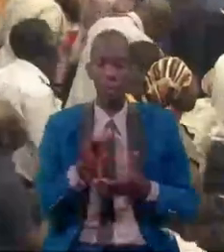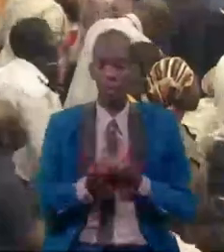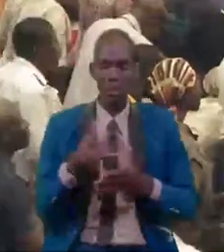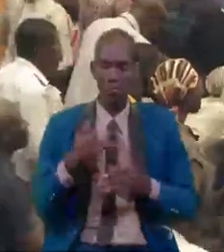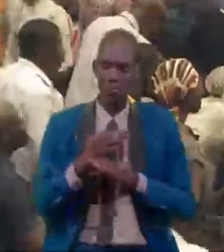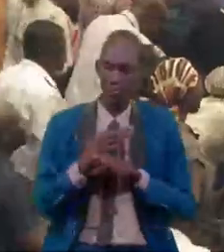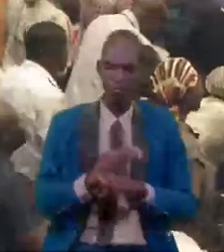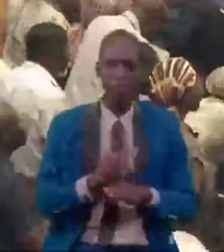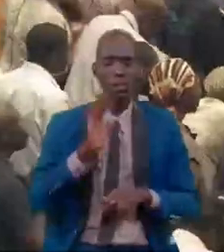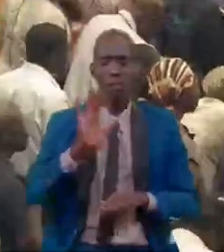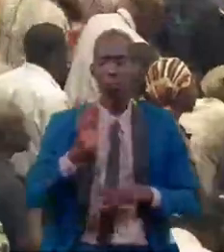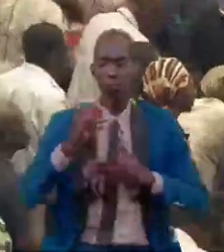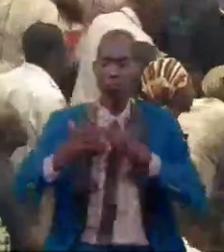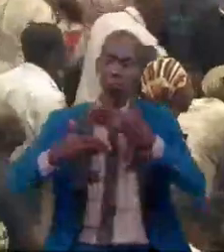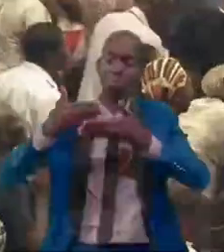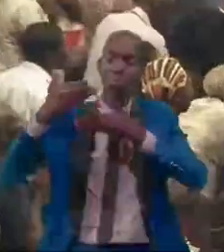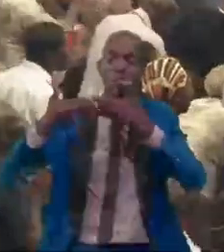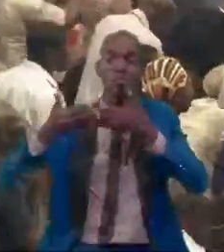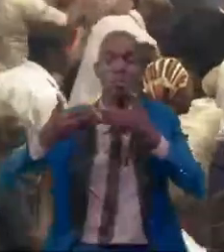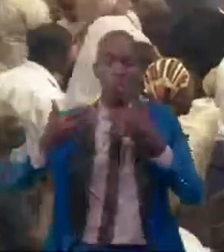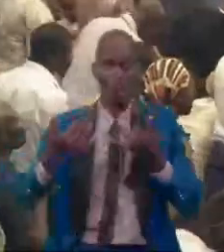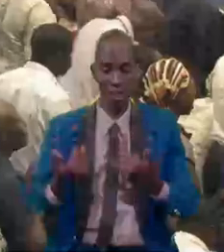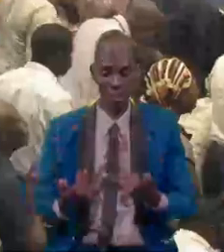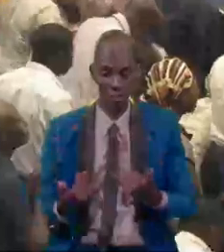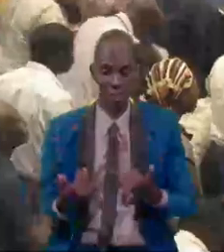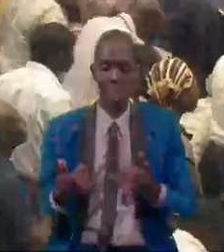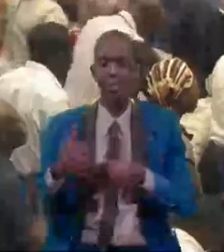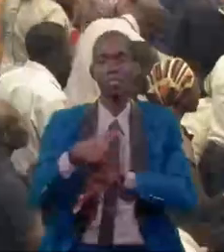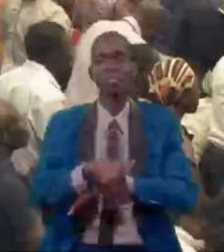qui a empêché votre progrès. Ce soir,